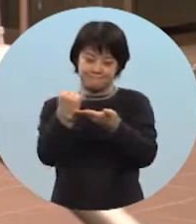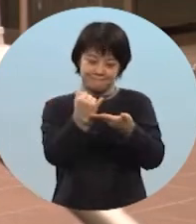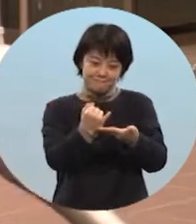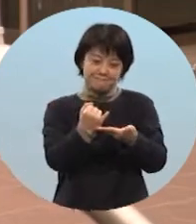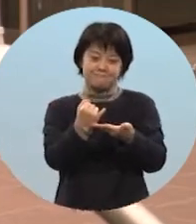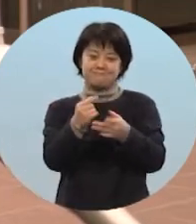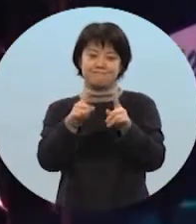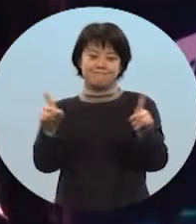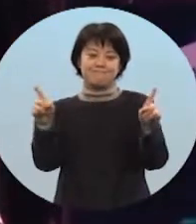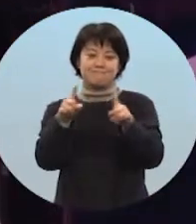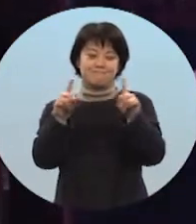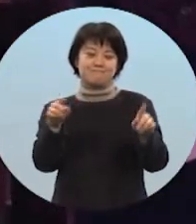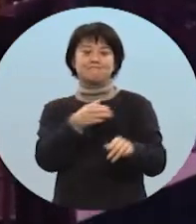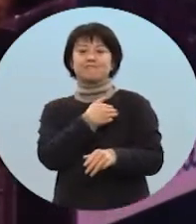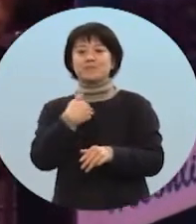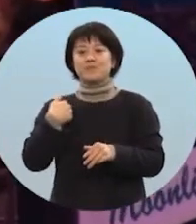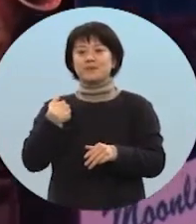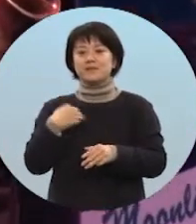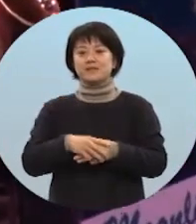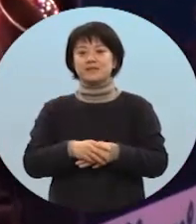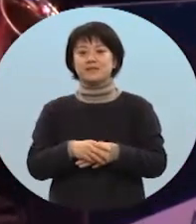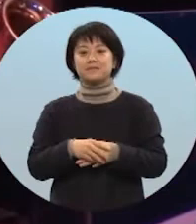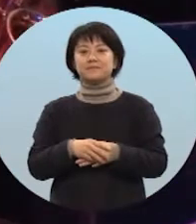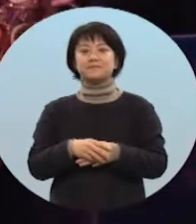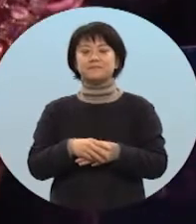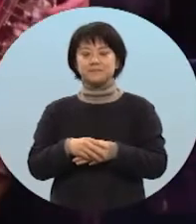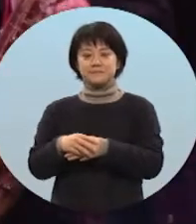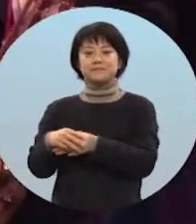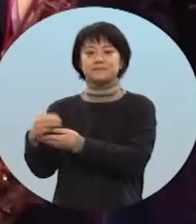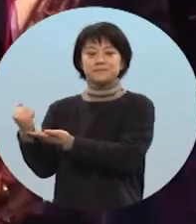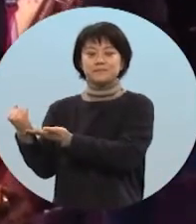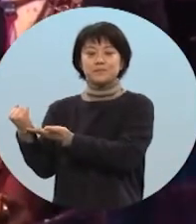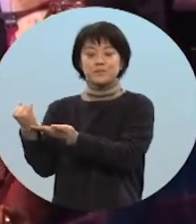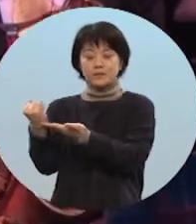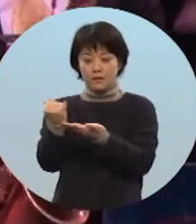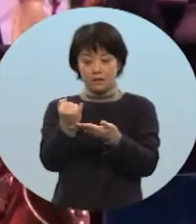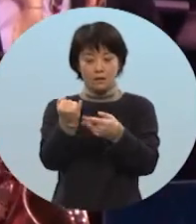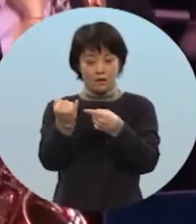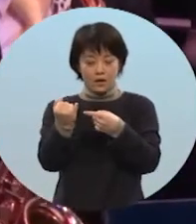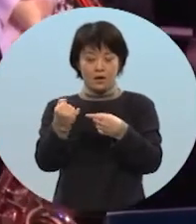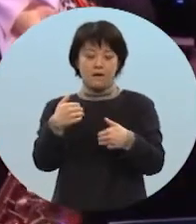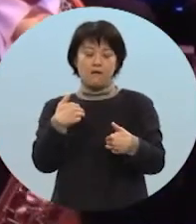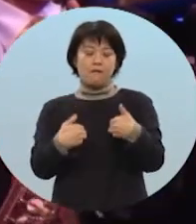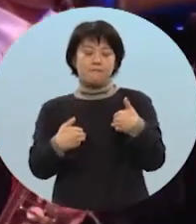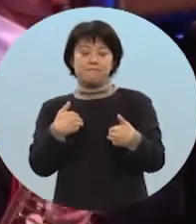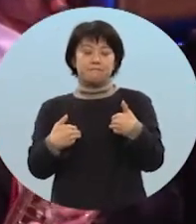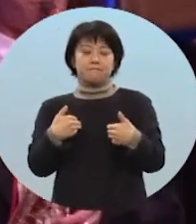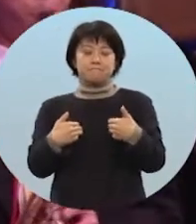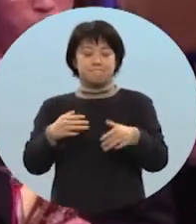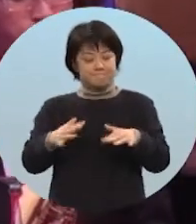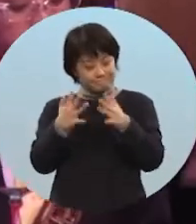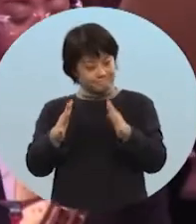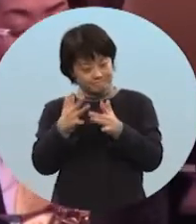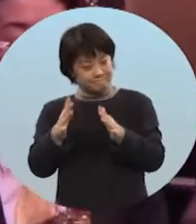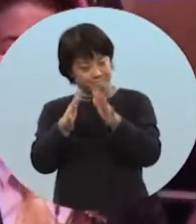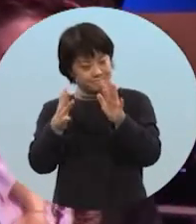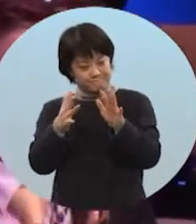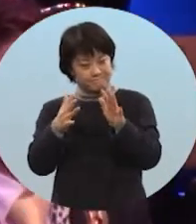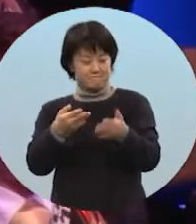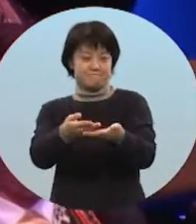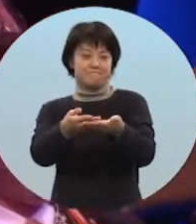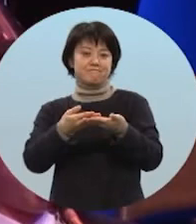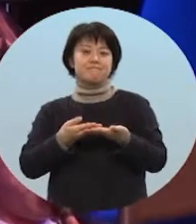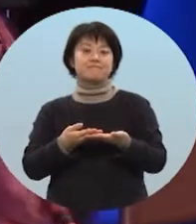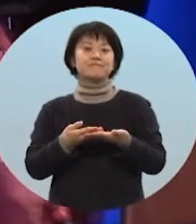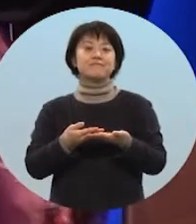。はい、とにかくそのゲストの方、共演のゲストの方が盛り上がってくると、やっぱり私どももともとはその